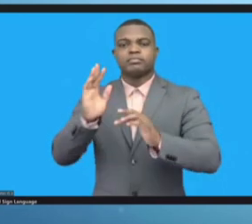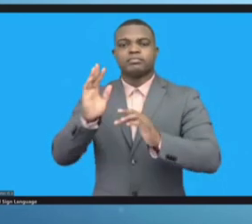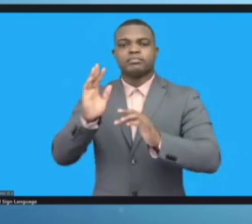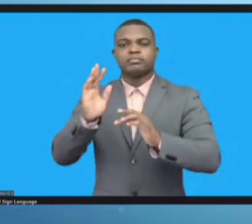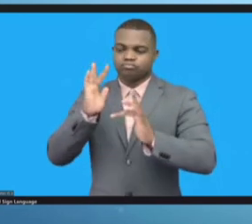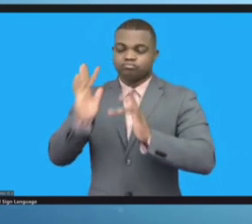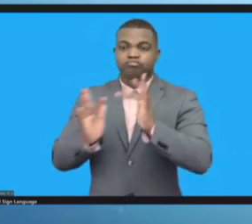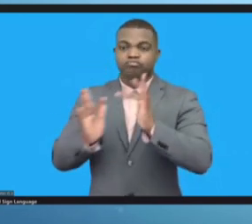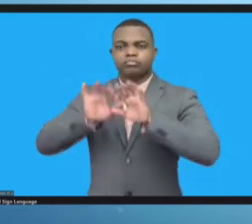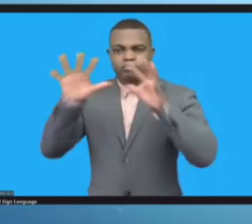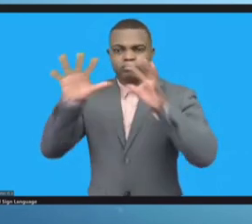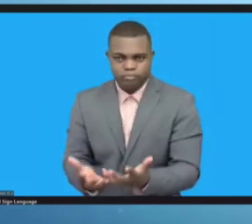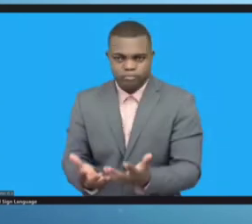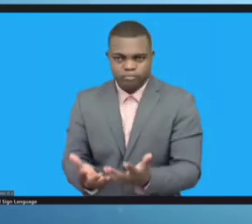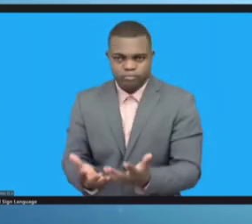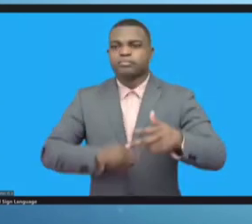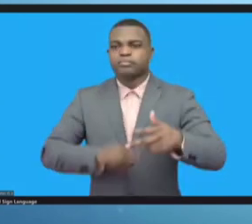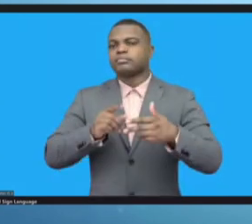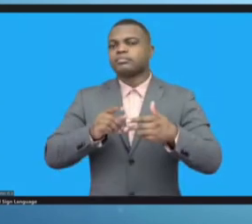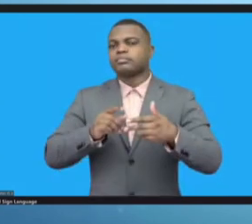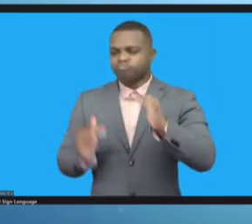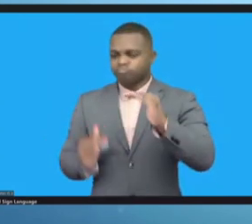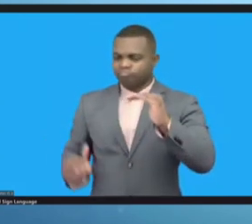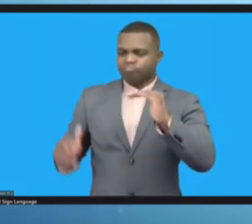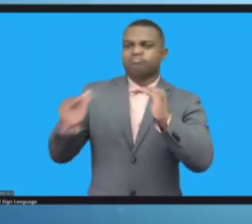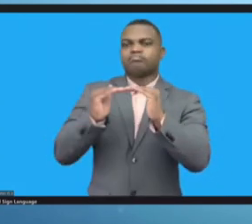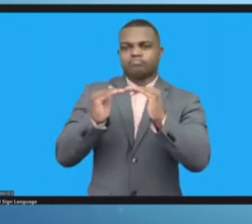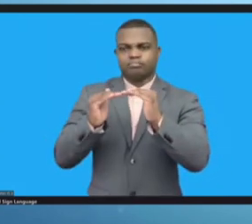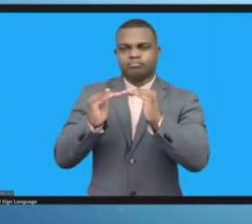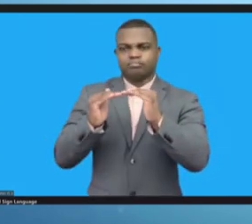le droit à une autonomie et une